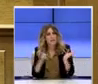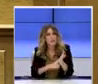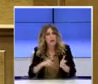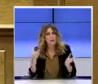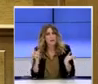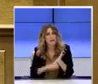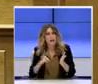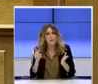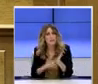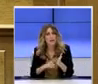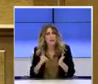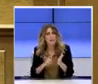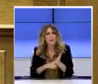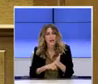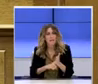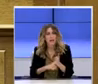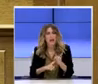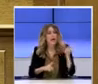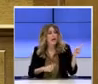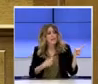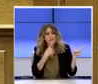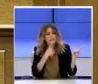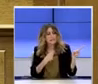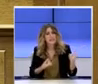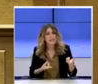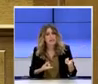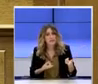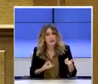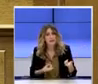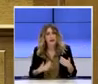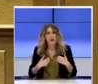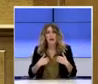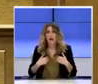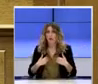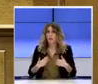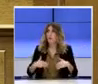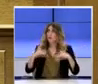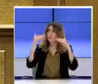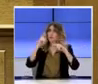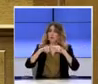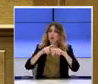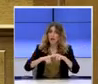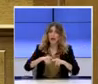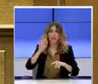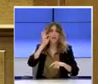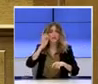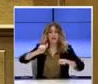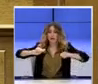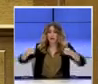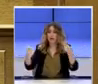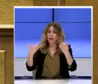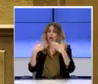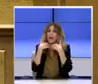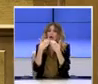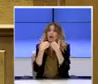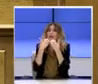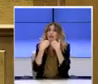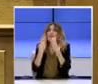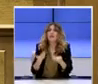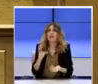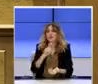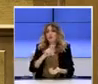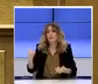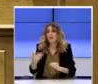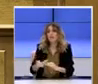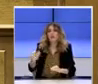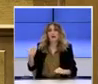Διαβάζω επιλέξη. Έχω πει εκ των υστέρων, δεν μπορεί να έκλειναν τη Βόρεια Ελλάδα, τη Θεσσαλονίκη, μια εβδομάδα νωρίτερα. Αλλά ξέρετε, τότε δεν